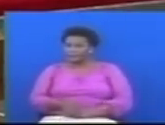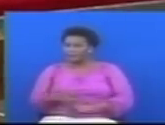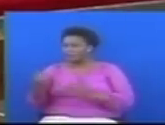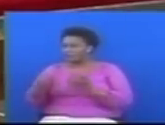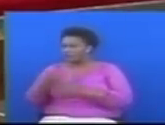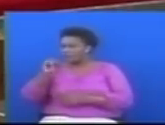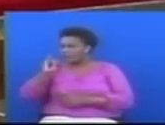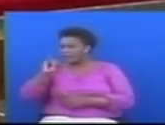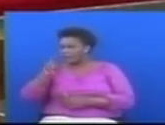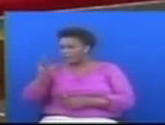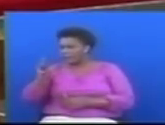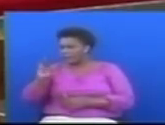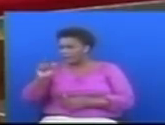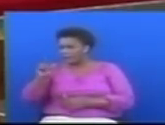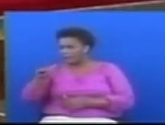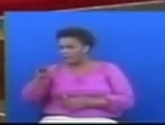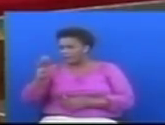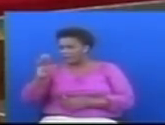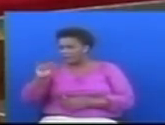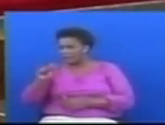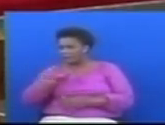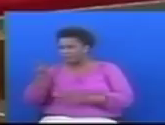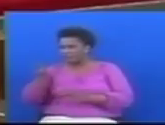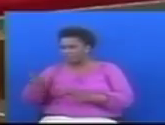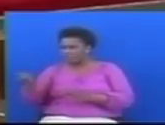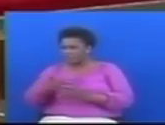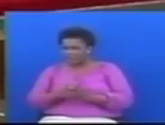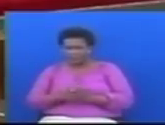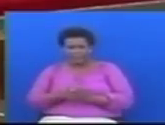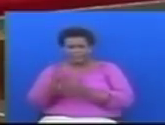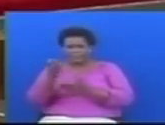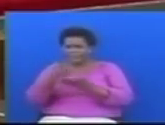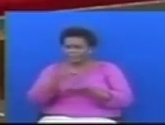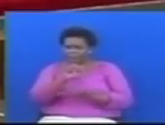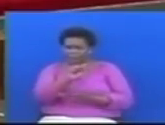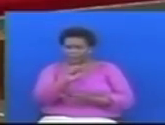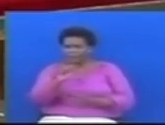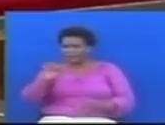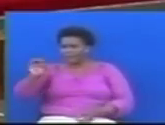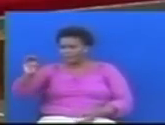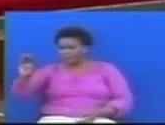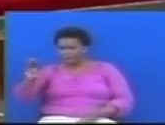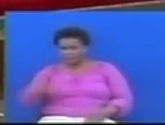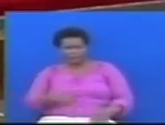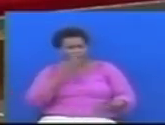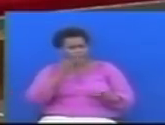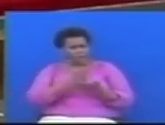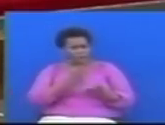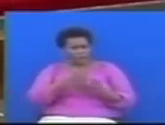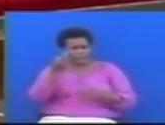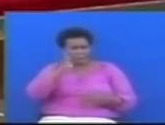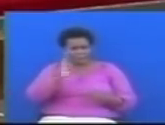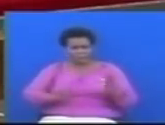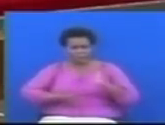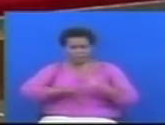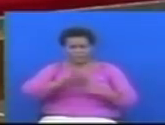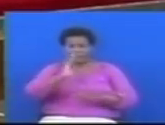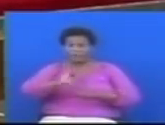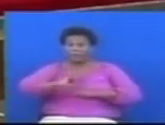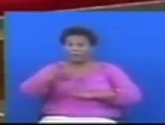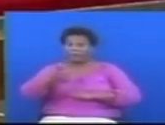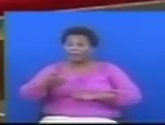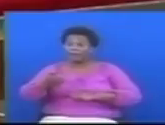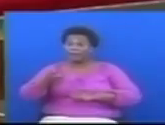Mashariki lenye sehemu A na B kwa pamoja kama ifuatavyo. Mheshimiwa Naibu Spika, serikali kupitia wakala wa nishati vijijini